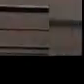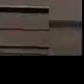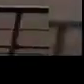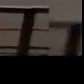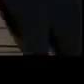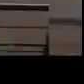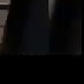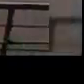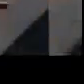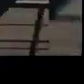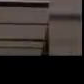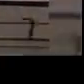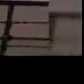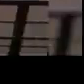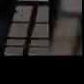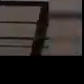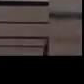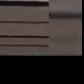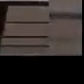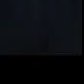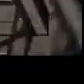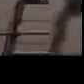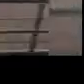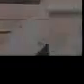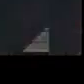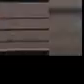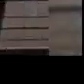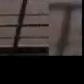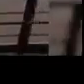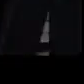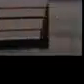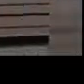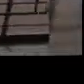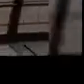На самом деле небольшая речка Амударья.